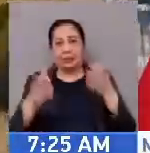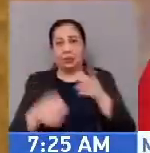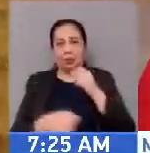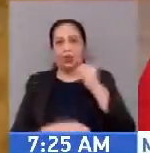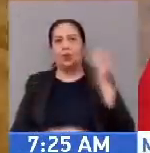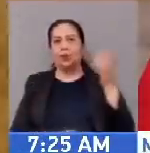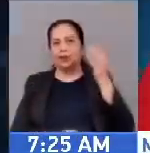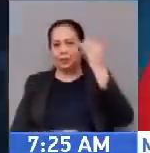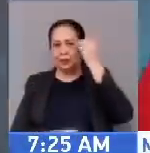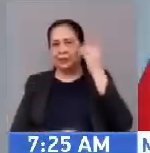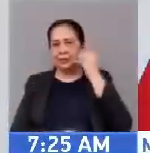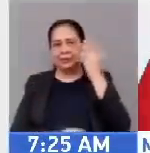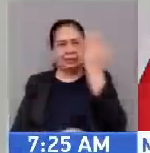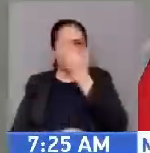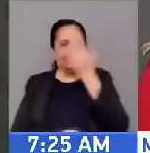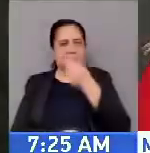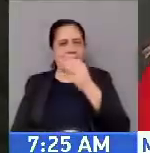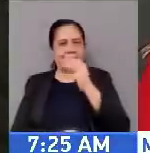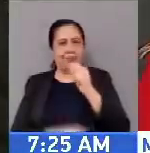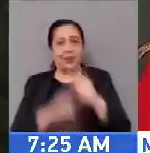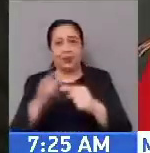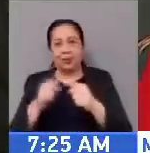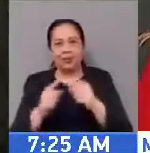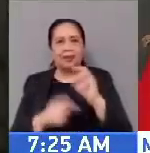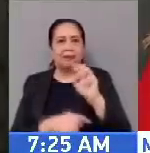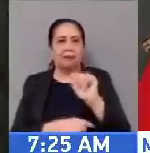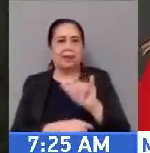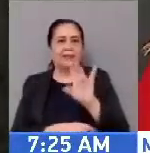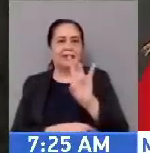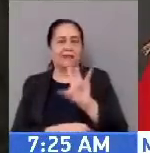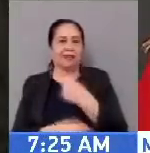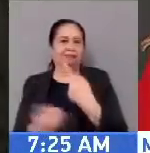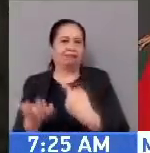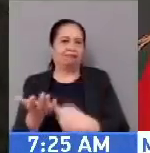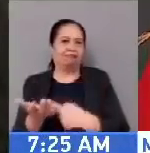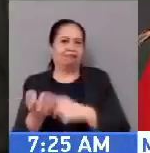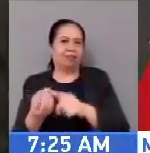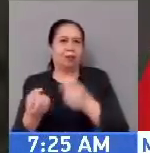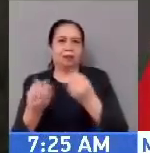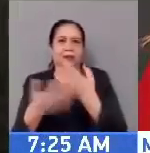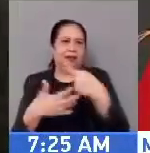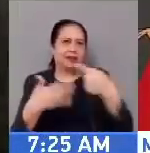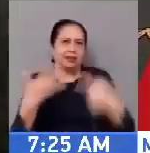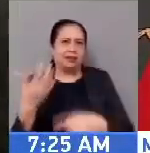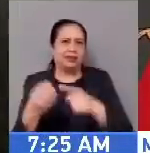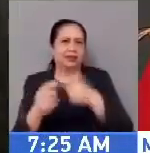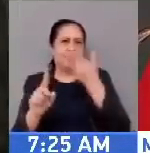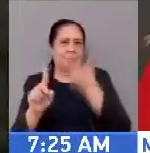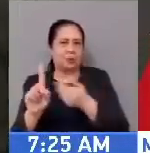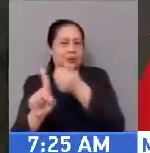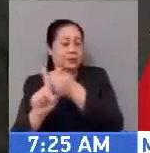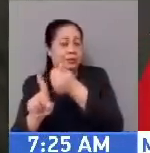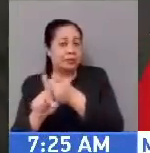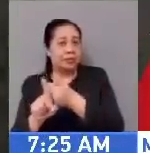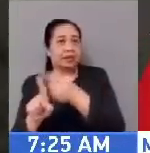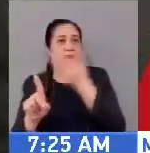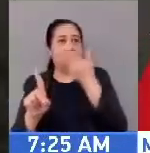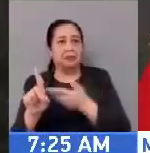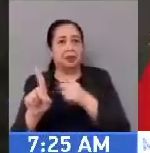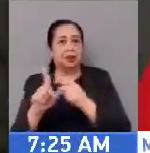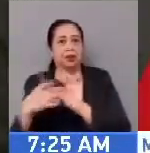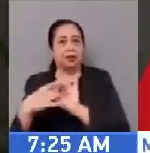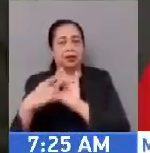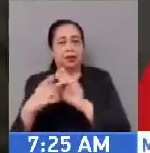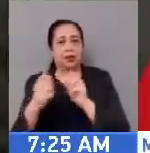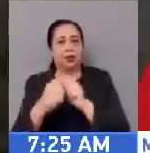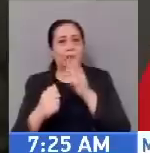GMA sa May 7. She will be talking about many things tungkol sa kanyang sarili, tungkol sa relationship niya with her mother, who